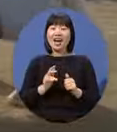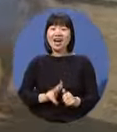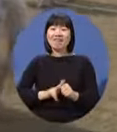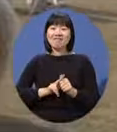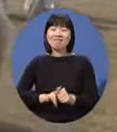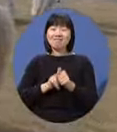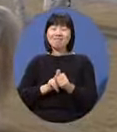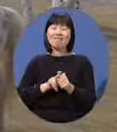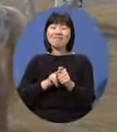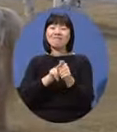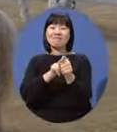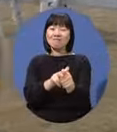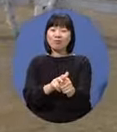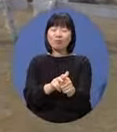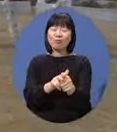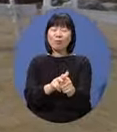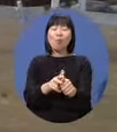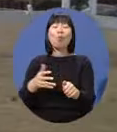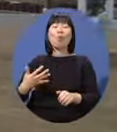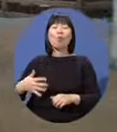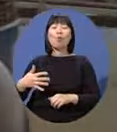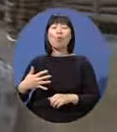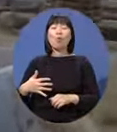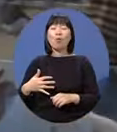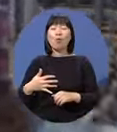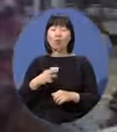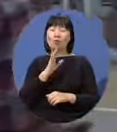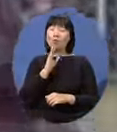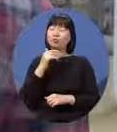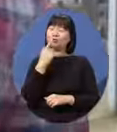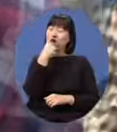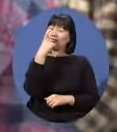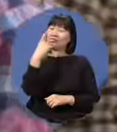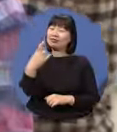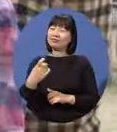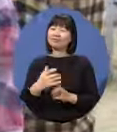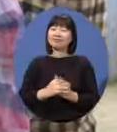오, 오호, 현서. 오, 메리다 같아.